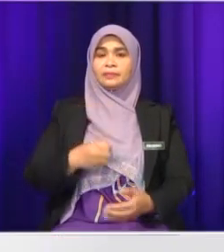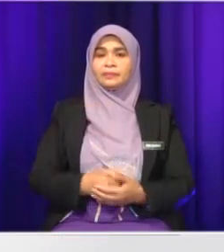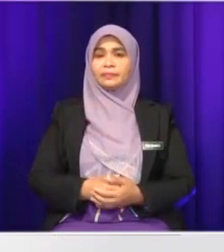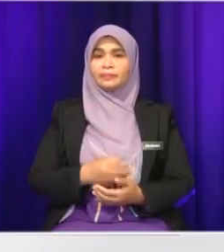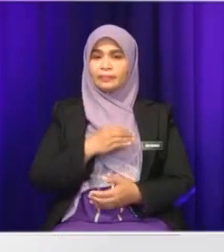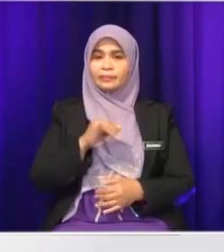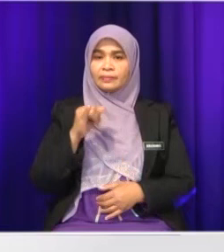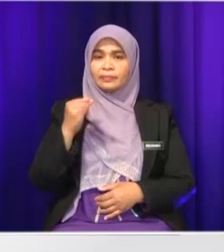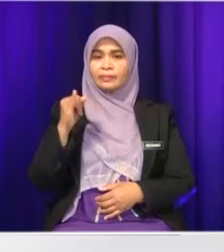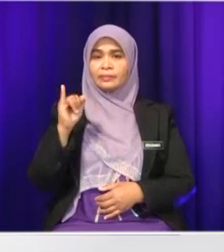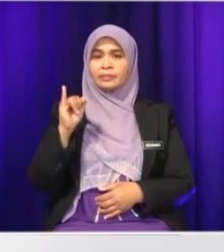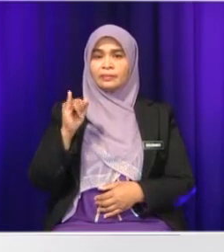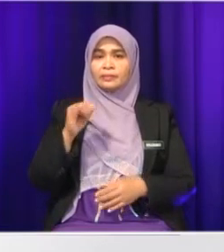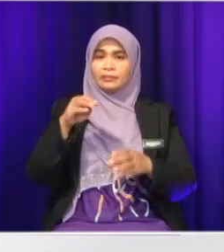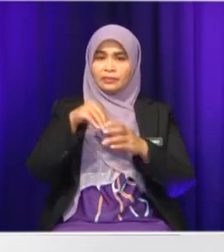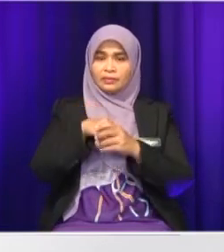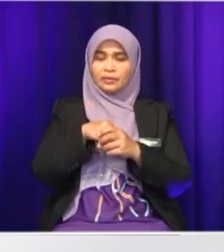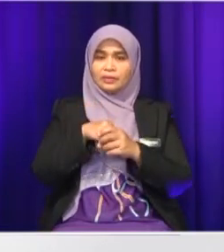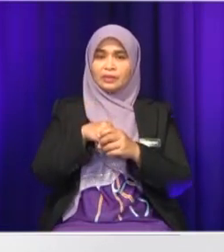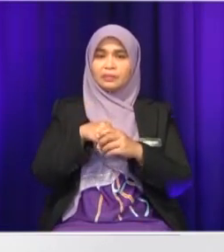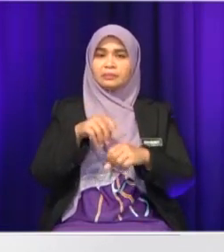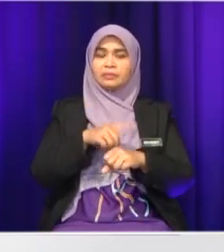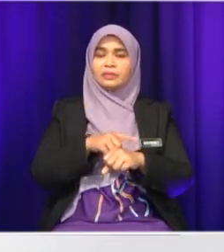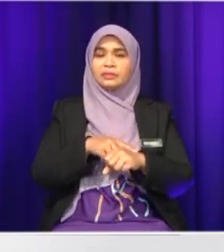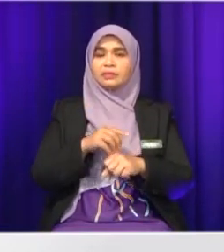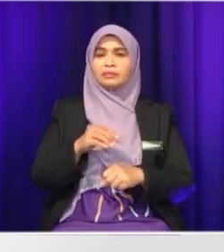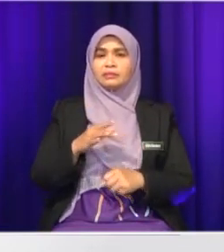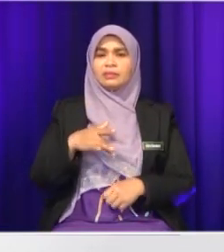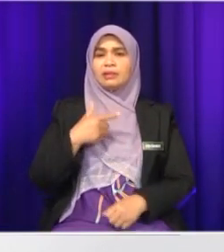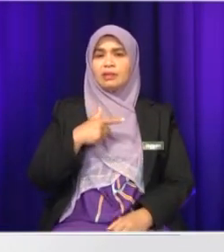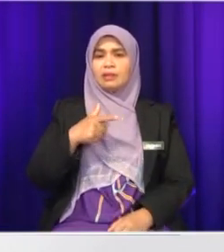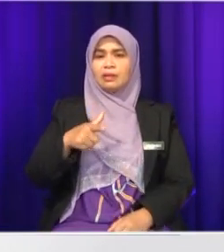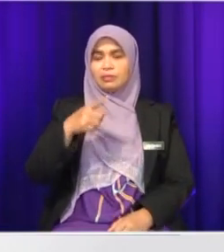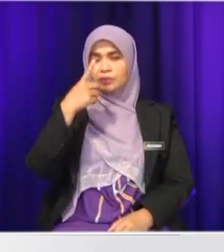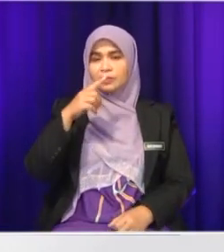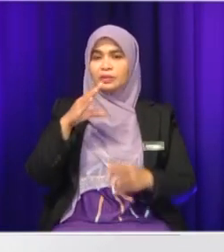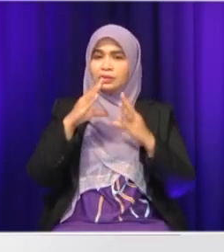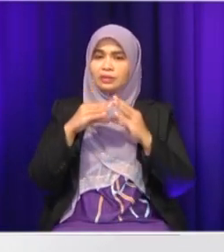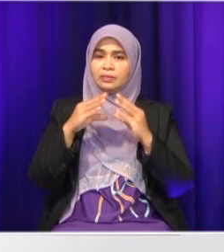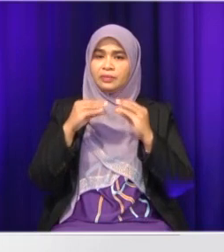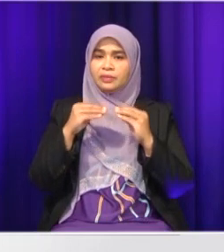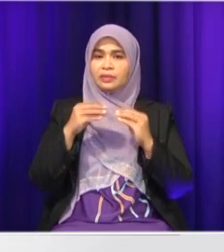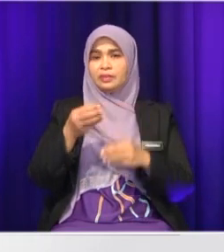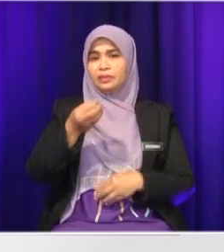dia dalam masa tempo yang agak lama sebab dia tidak melembutkan itu